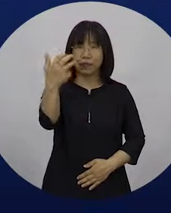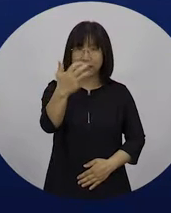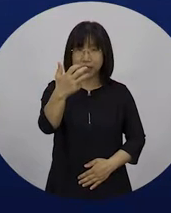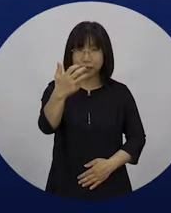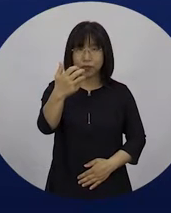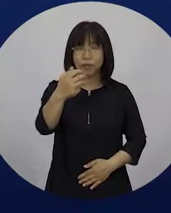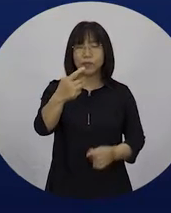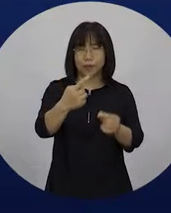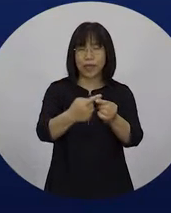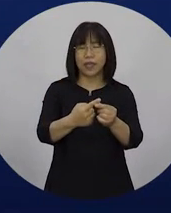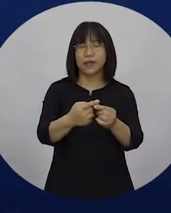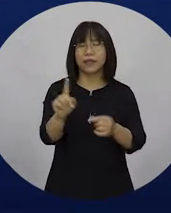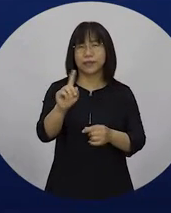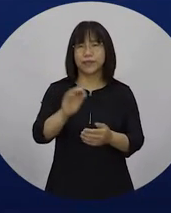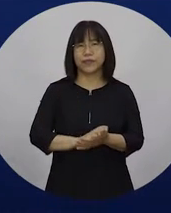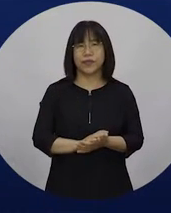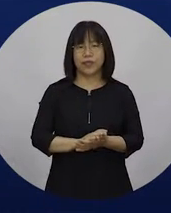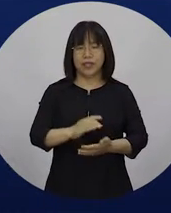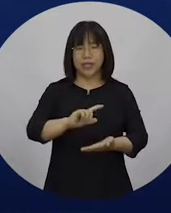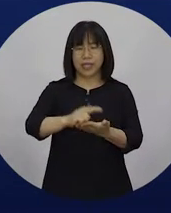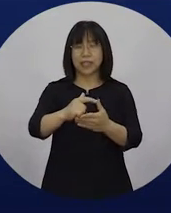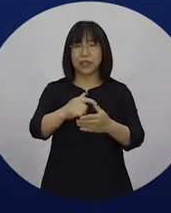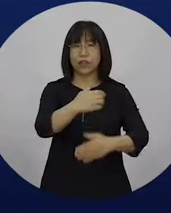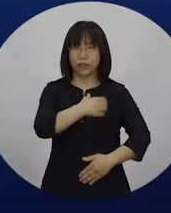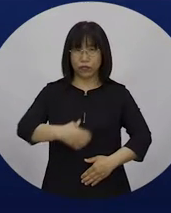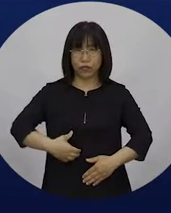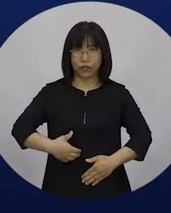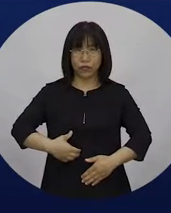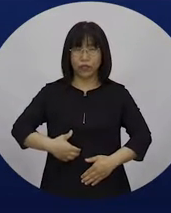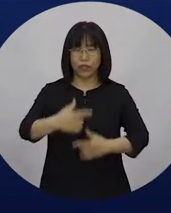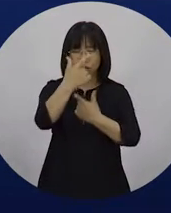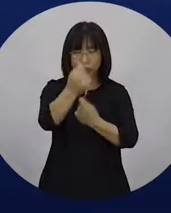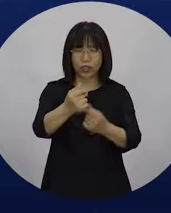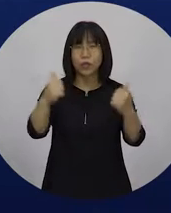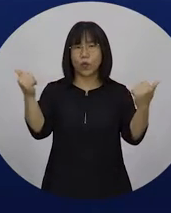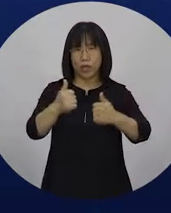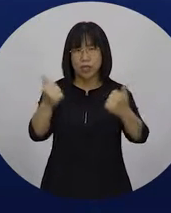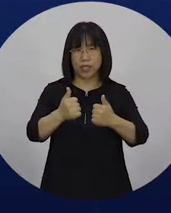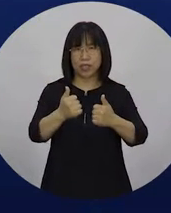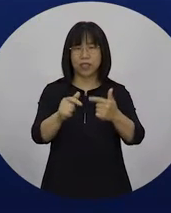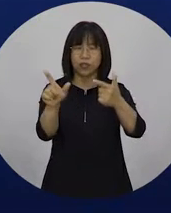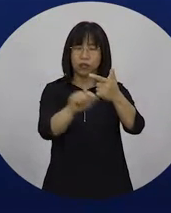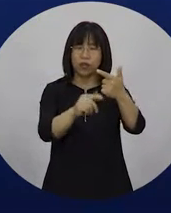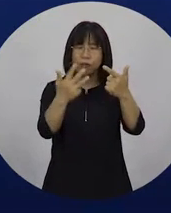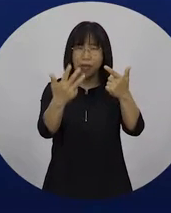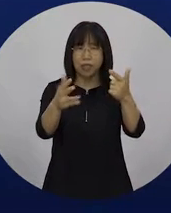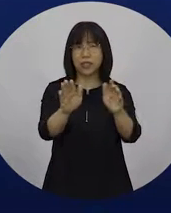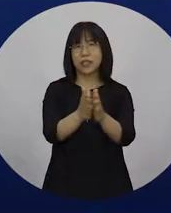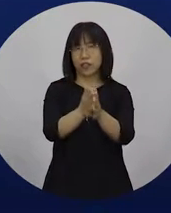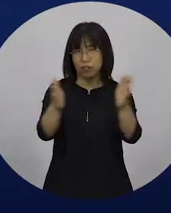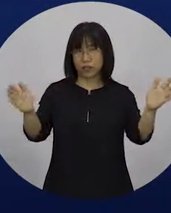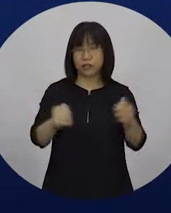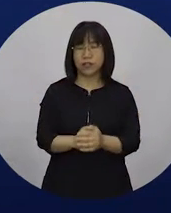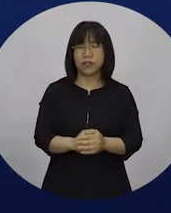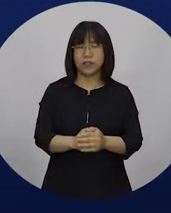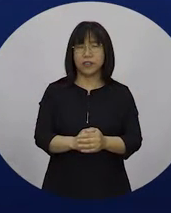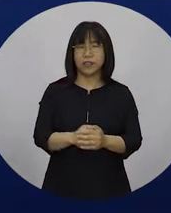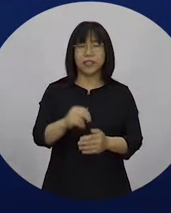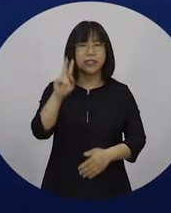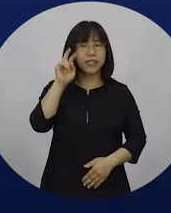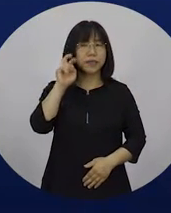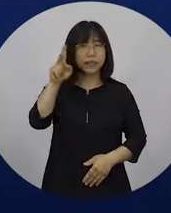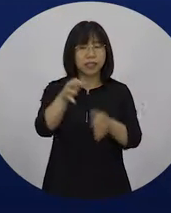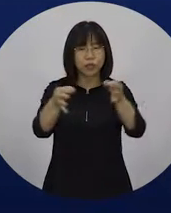제 280회 서울특별시 강서구 의회 제 1차 정 내 배가 지난 8일 개최했습니다 이번 정 내외는